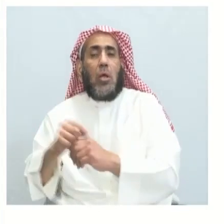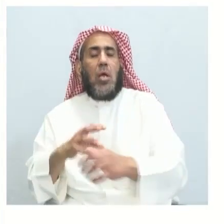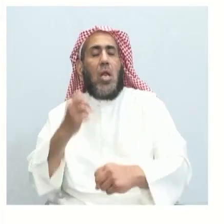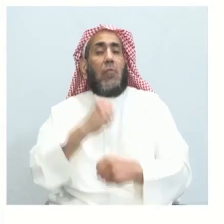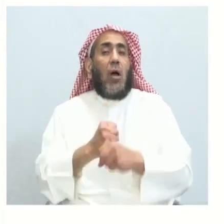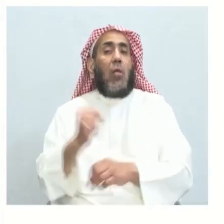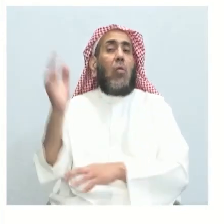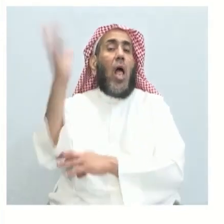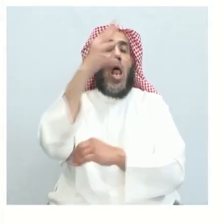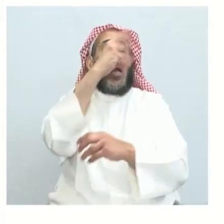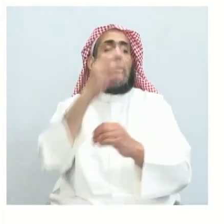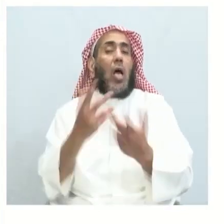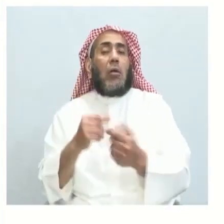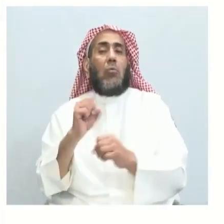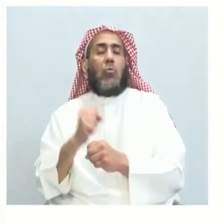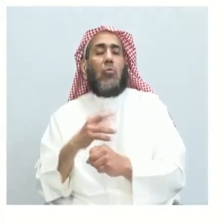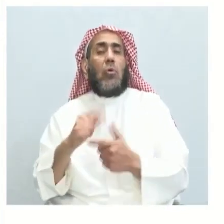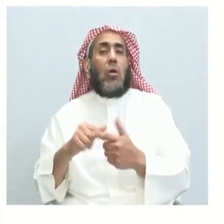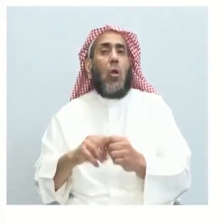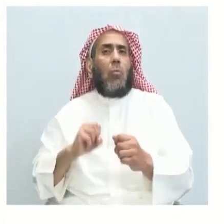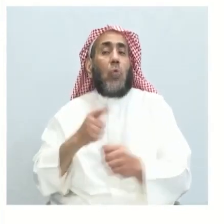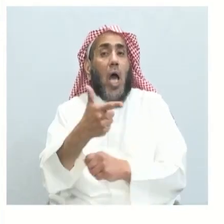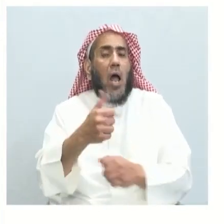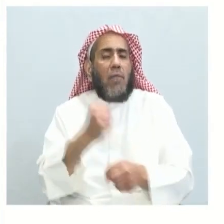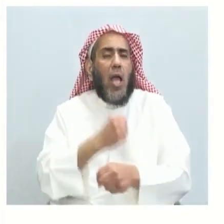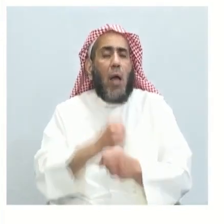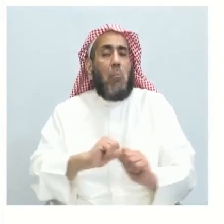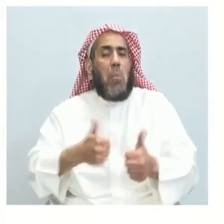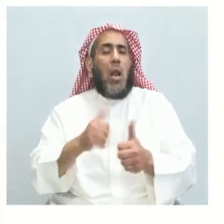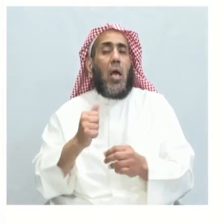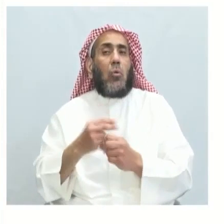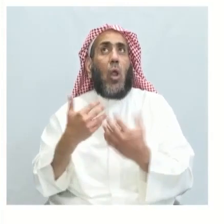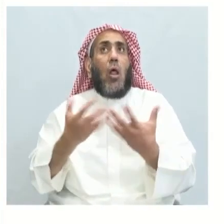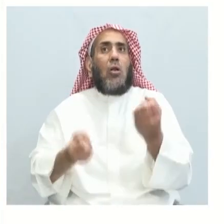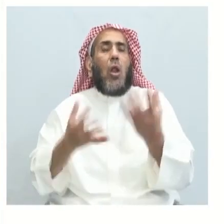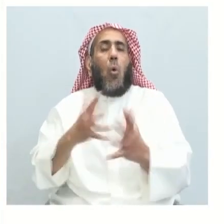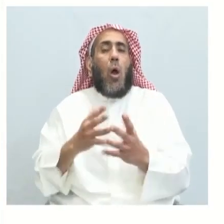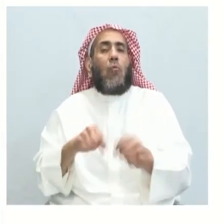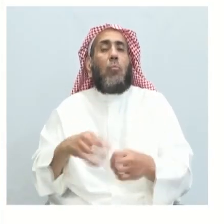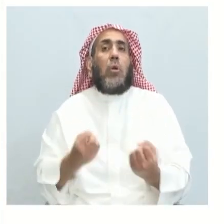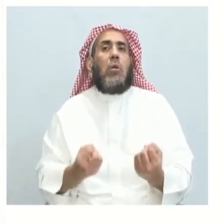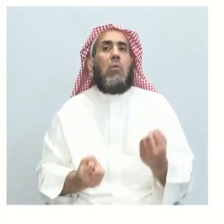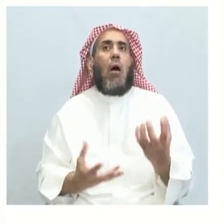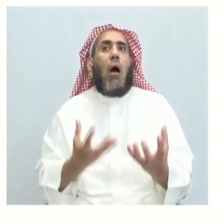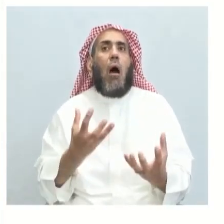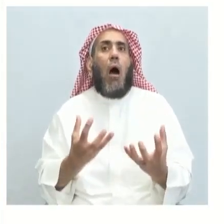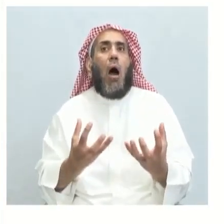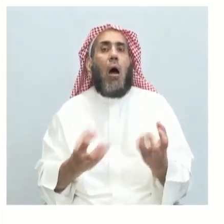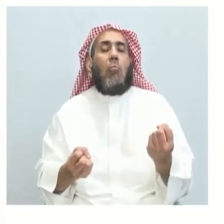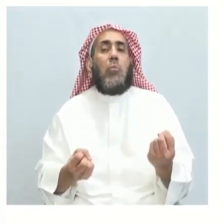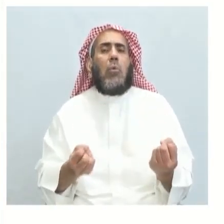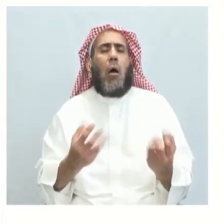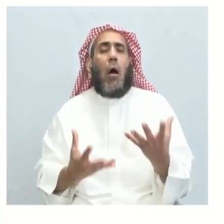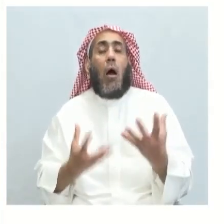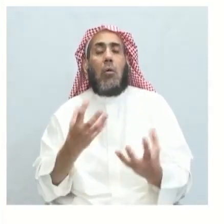على الاشجار القيم التي اشارت خطب مثلا الثانيه والثالثه مسارعه في عمل الخير وتطلع الى الجنه والخوف من من النار والخوف من